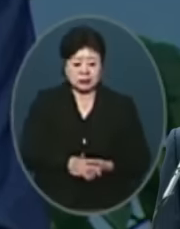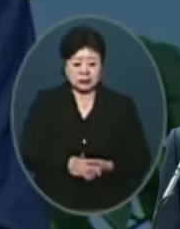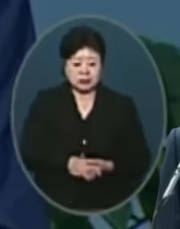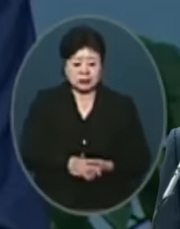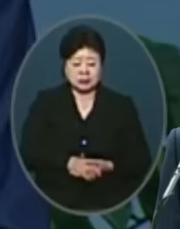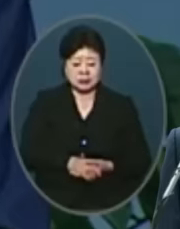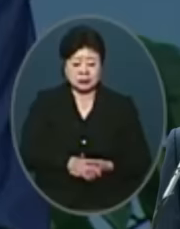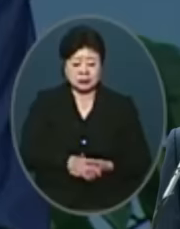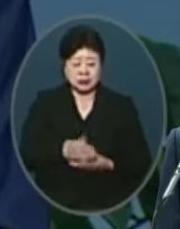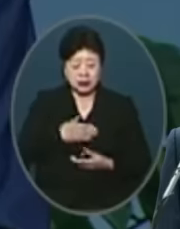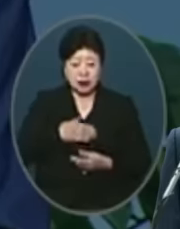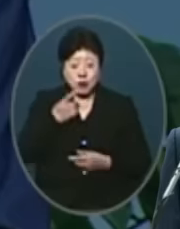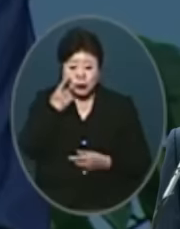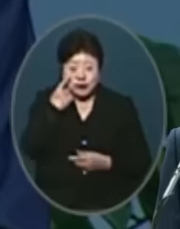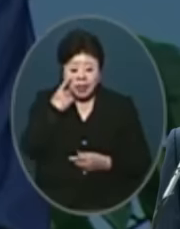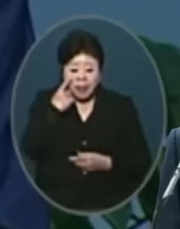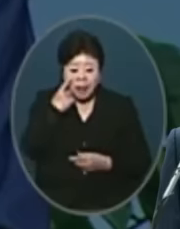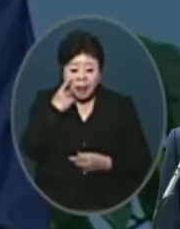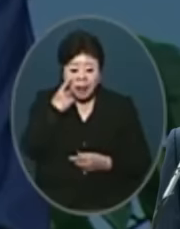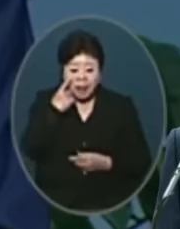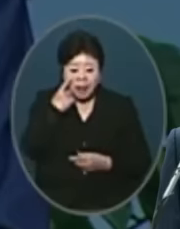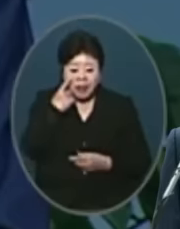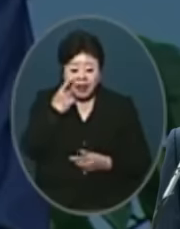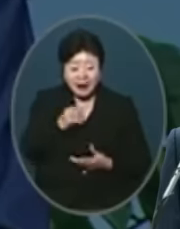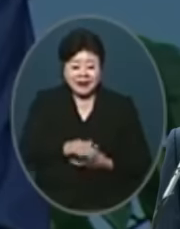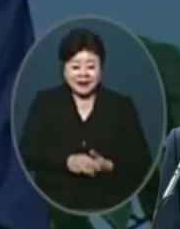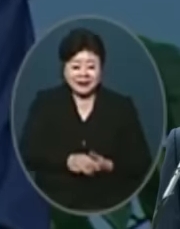내가 알고 보니